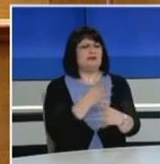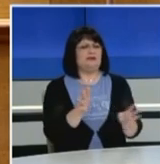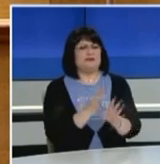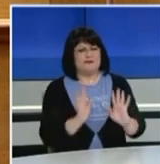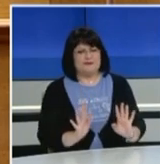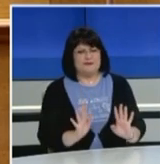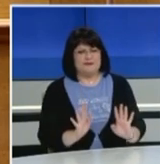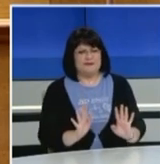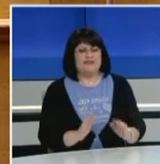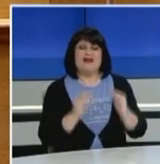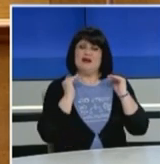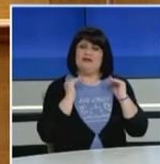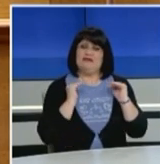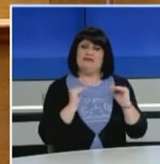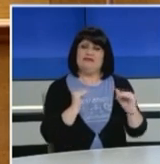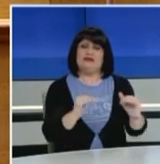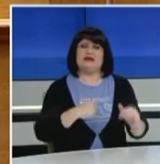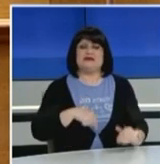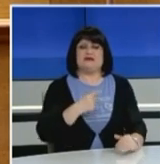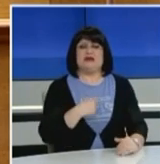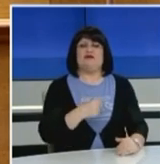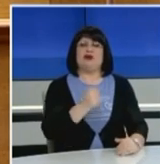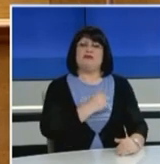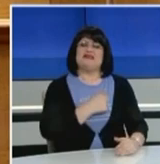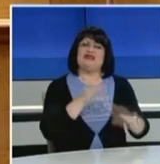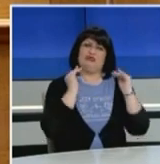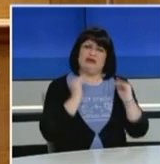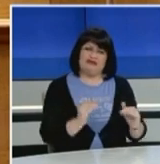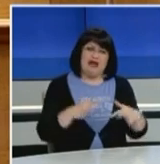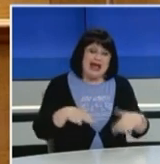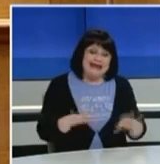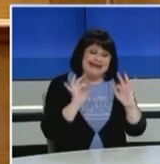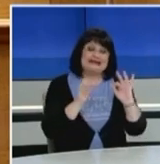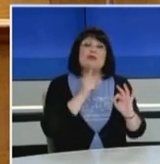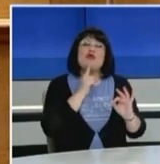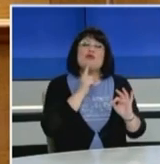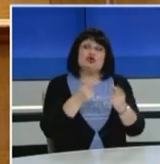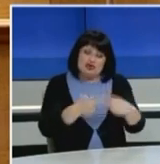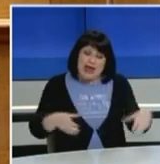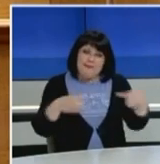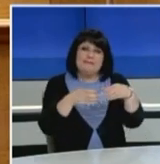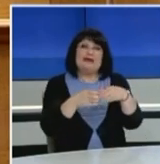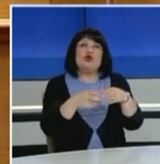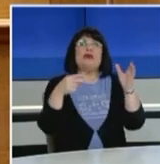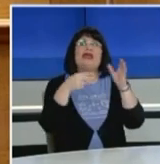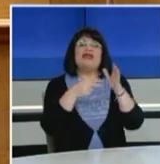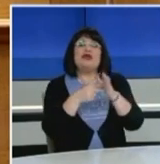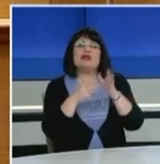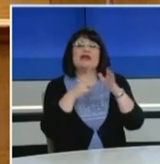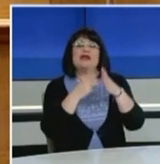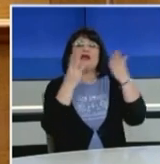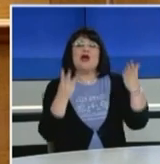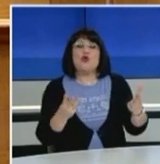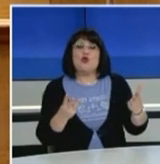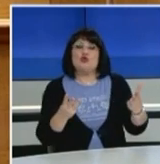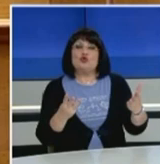Εξάλλου, την ίδια στάση κρατήσαμε και κατά την αρχική συγκρότηση της αντίστοιχης Επιτροπής το 2018